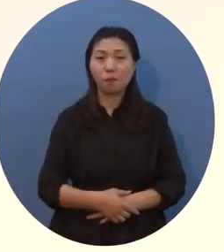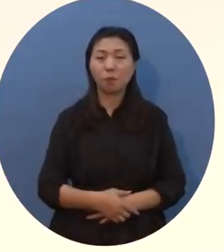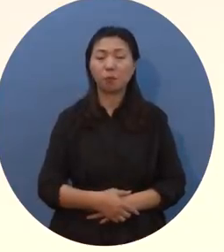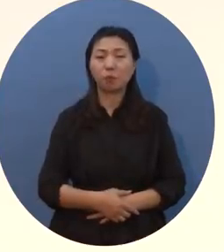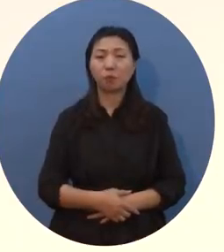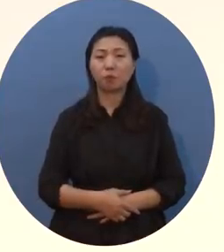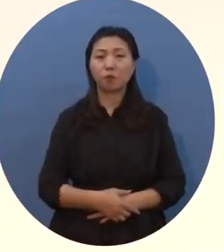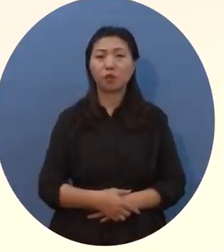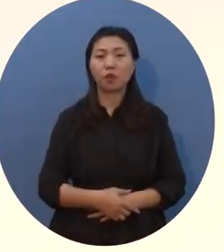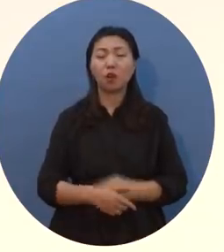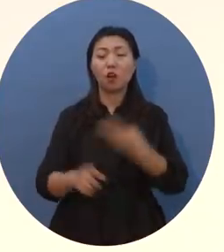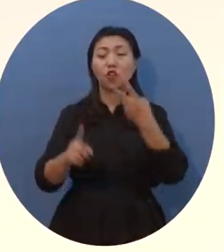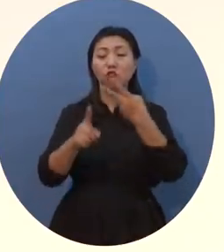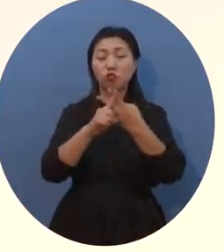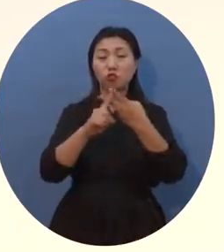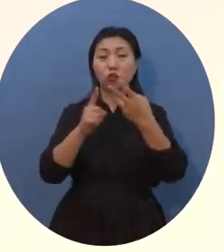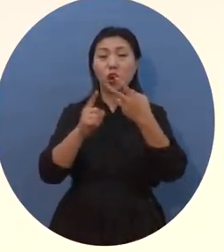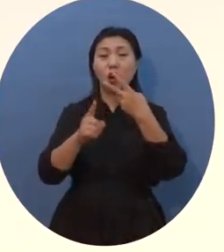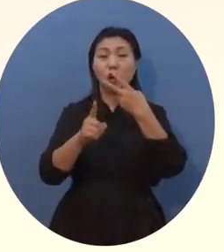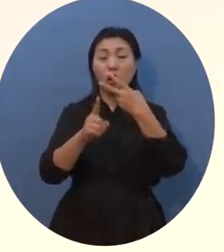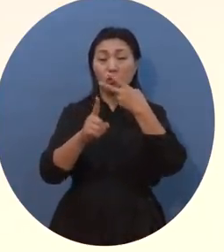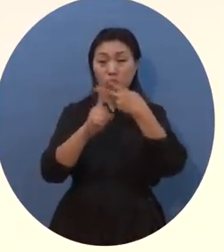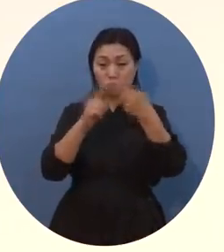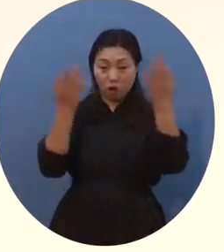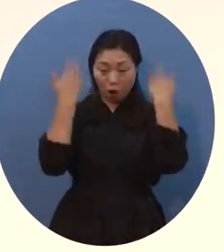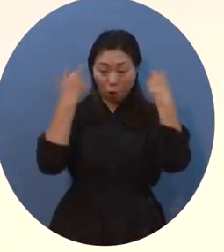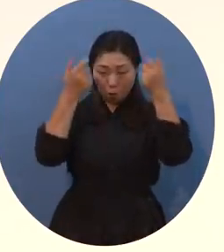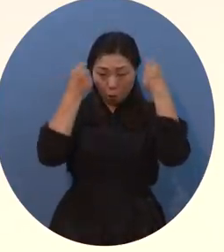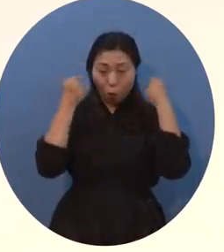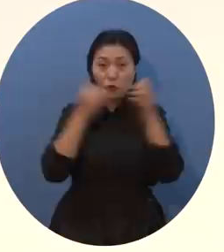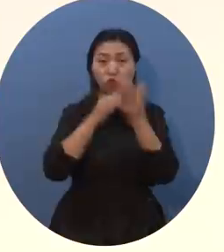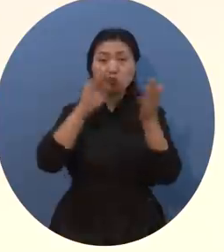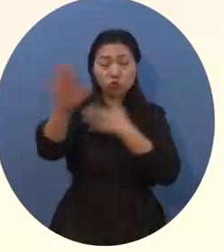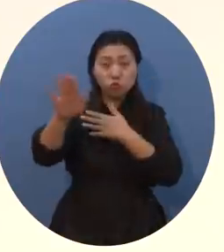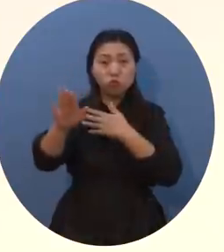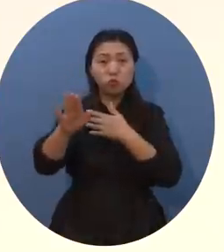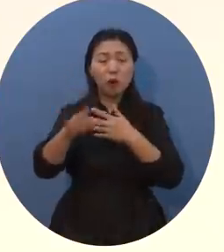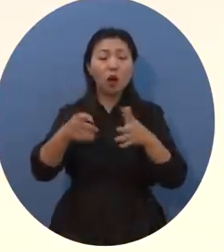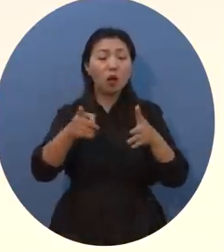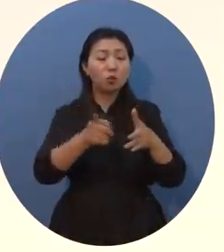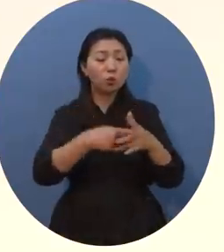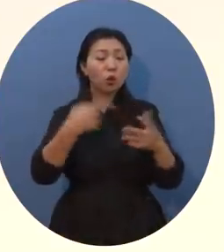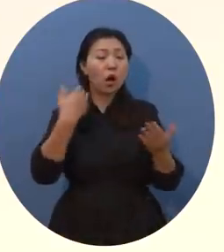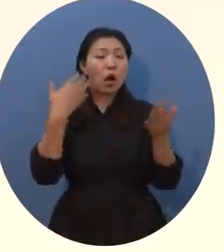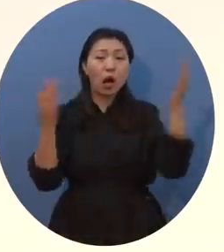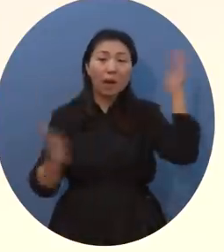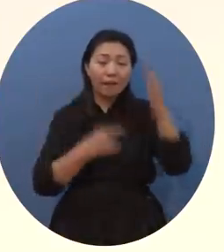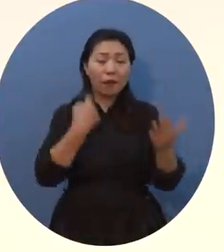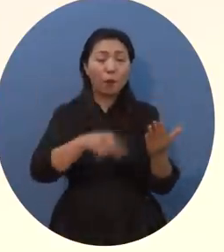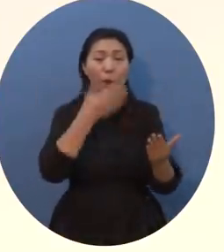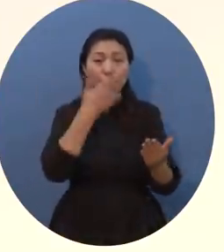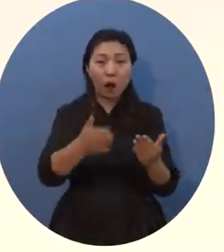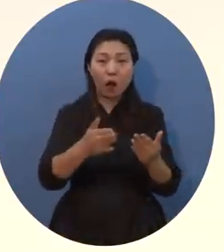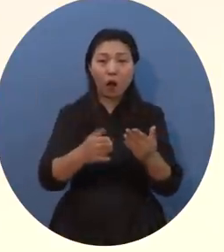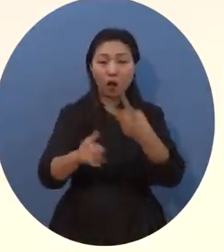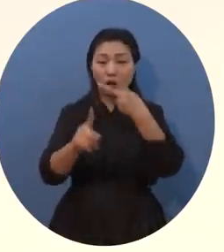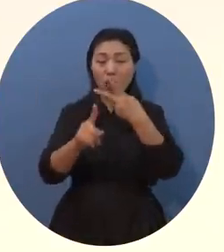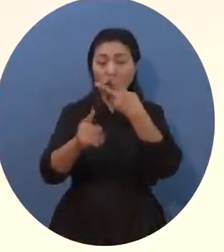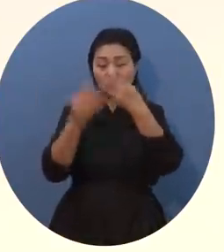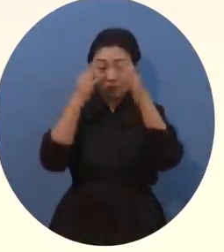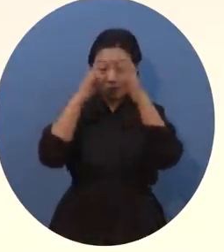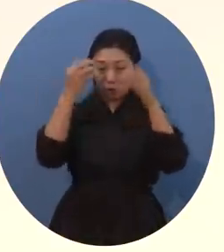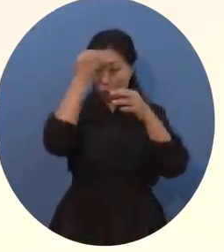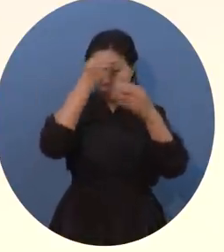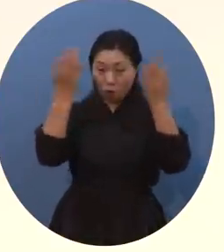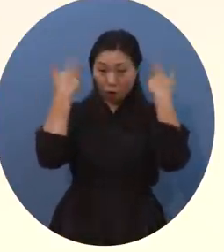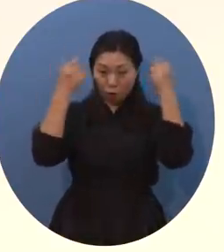그러니까 중학교를 나오면 초등학교를 가르칠 수 있어야, 고등학교를 나오면 중학생을 가르칠 수 있어야 돼요.